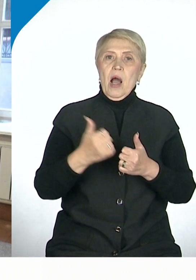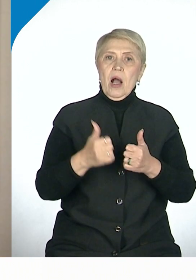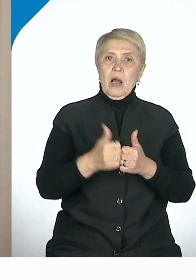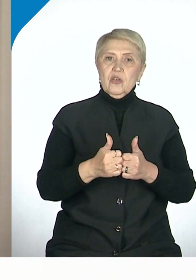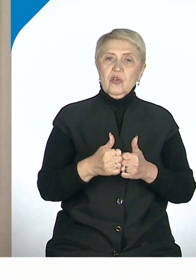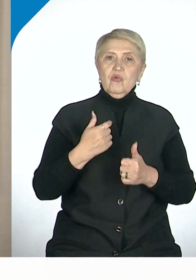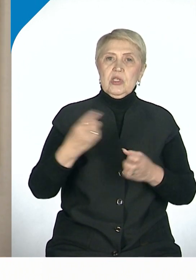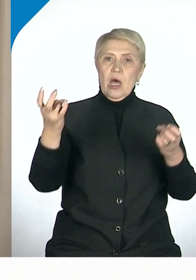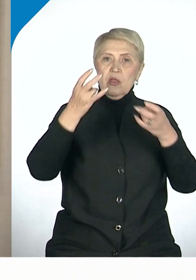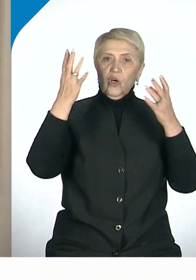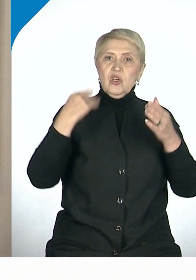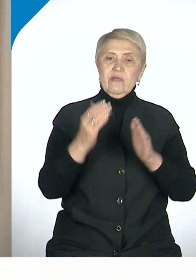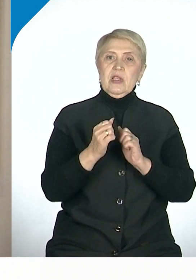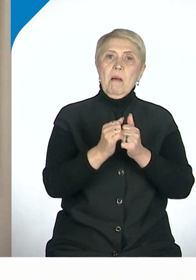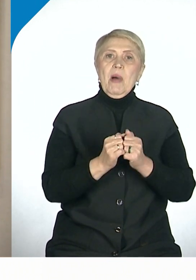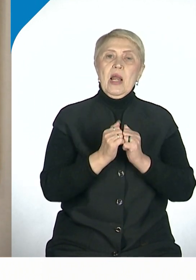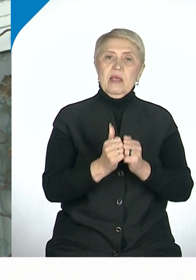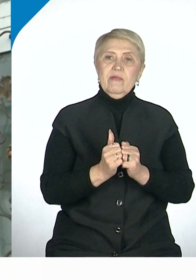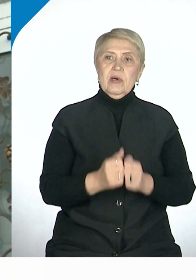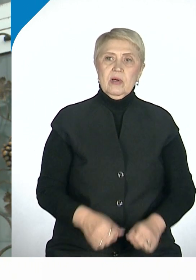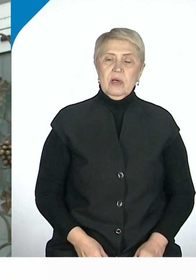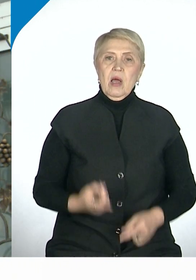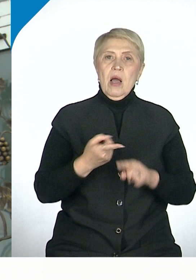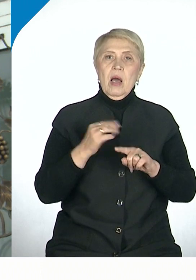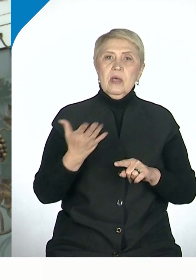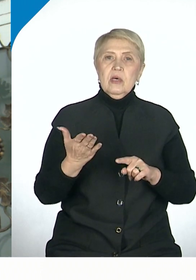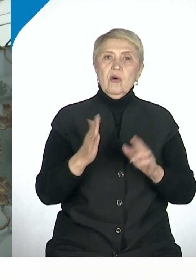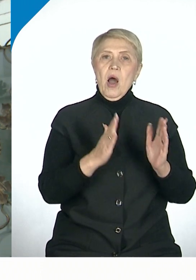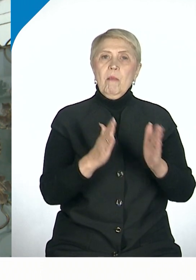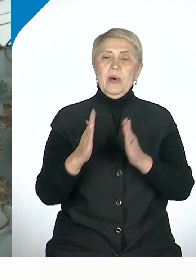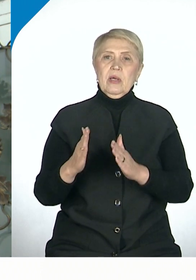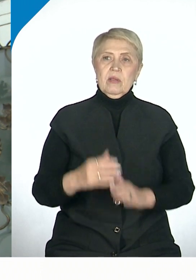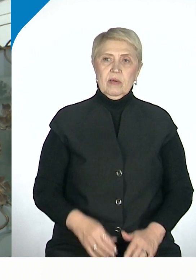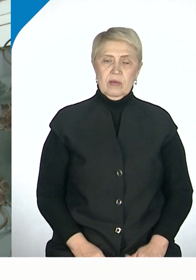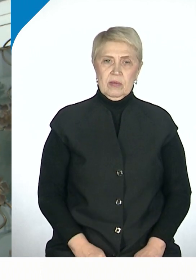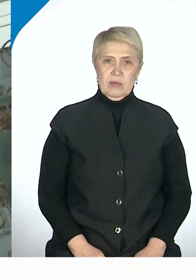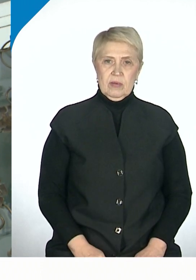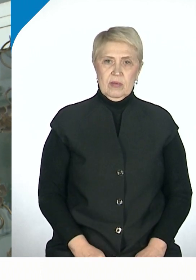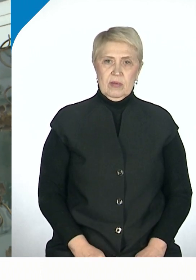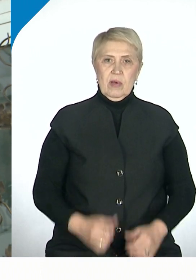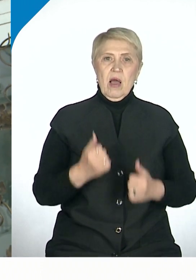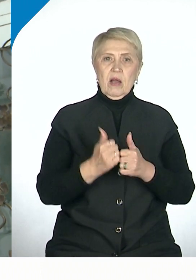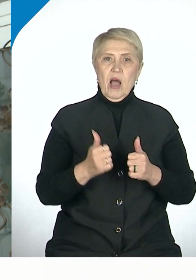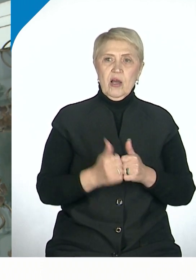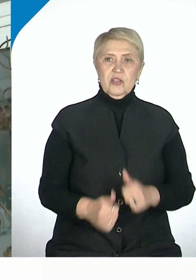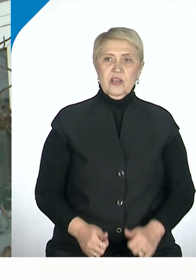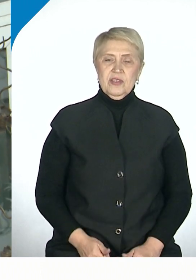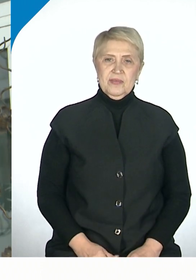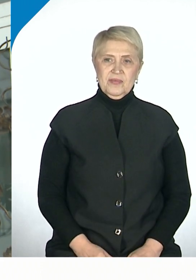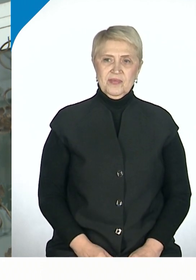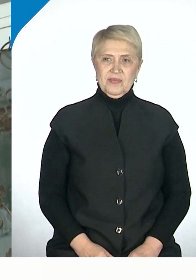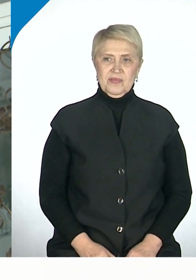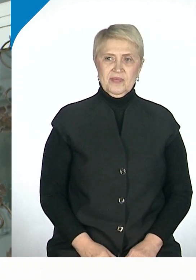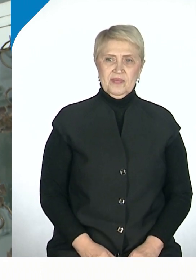молитвой, хоть каждое утро в праздничные дни. Этот обряд, это как вот мы с мужиками каждое 29 декабря. Нет, не так,